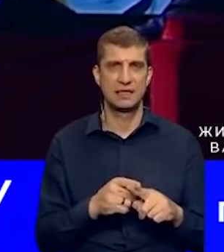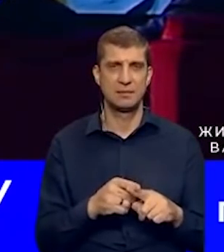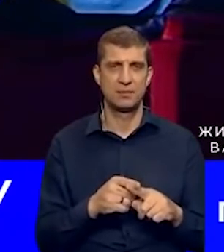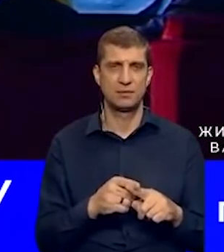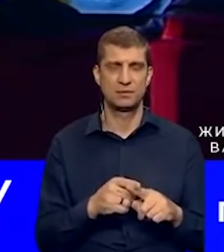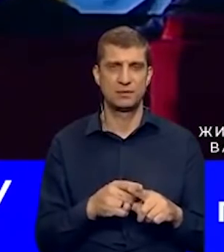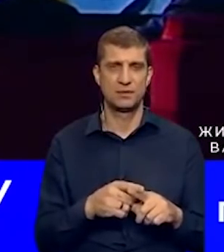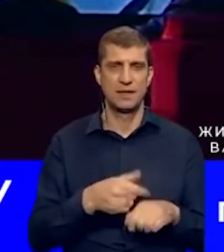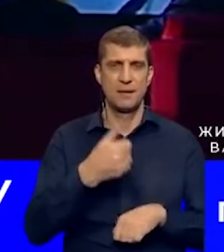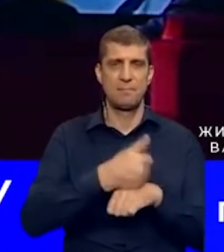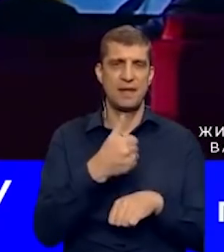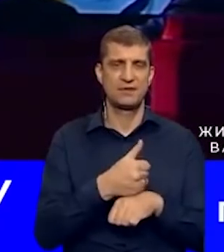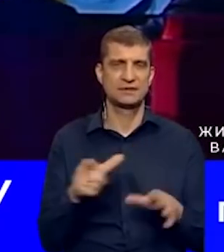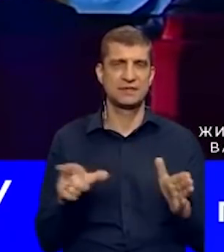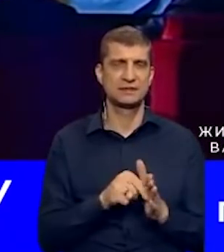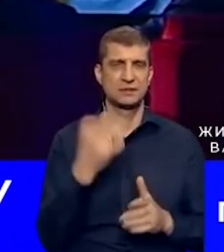Сполученими Штатами.